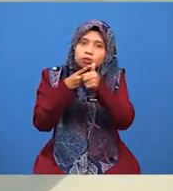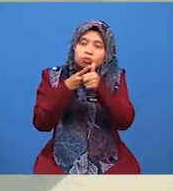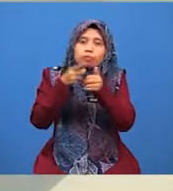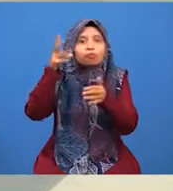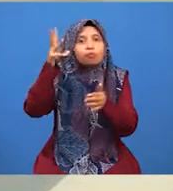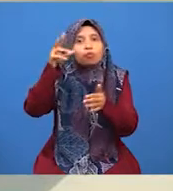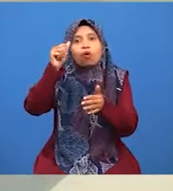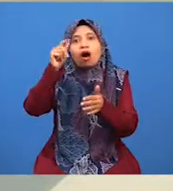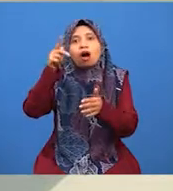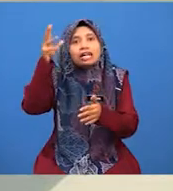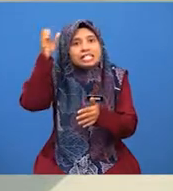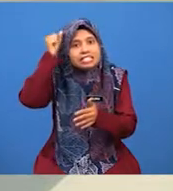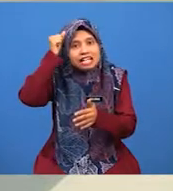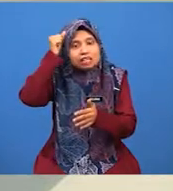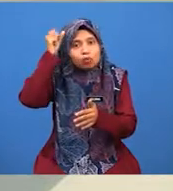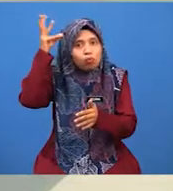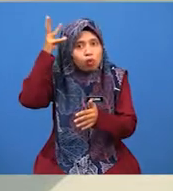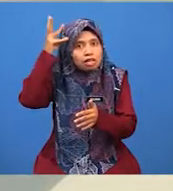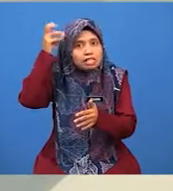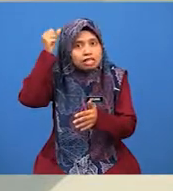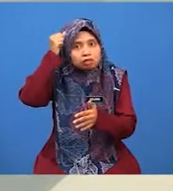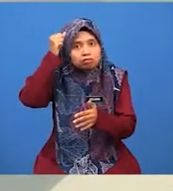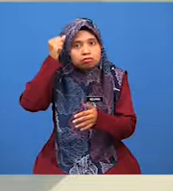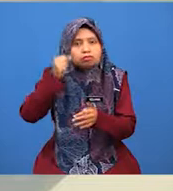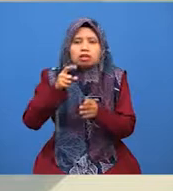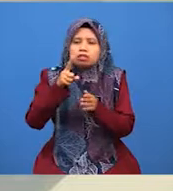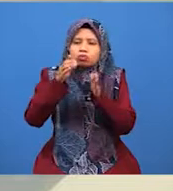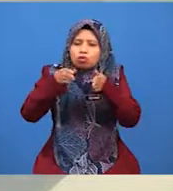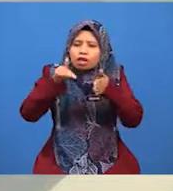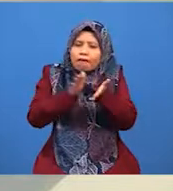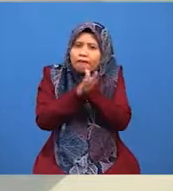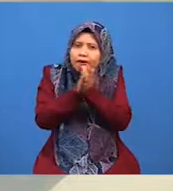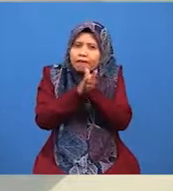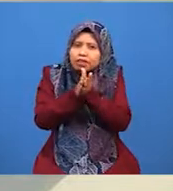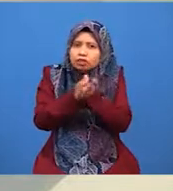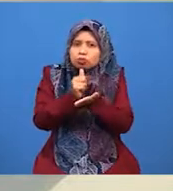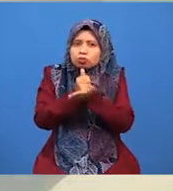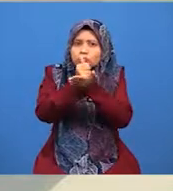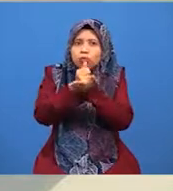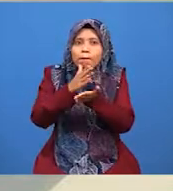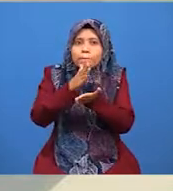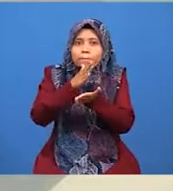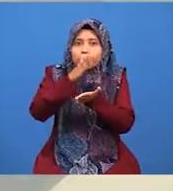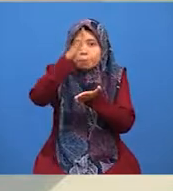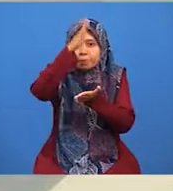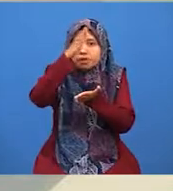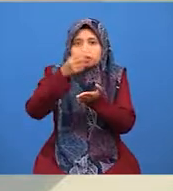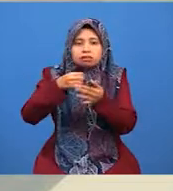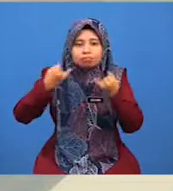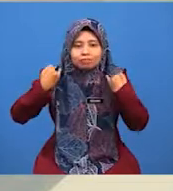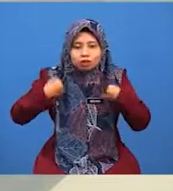Salikun. Dia seorang yang rajin membantu bapa dan emaknya menjual tapai